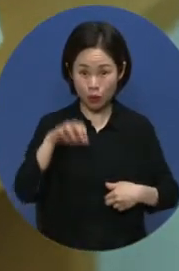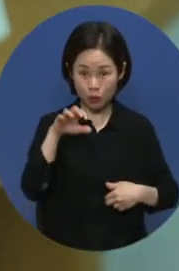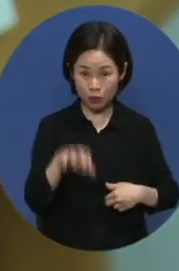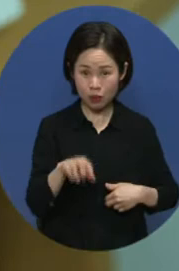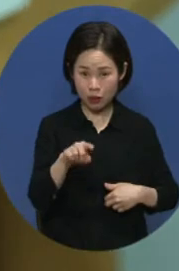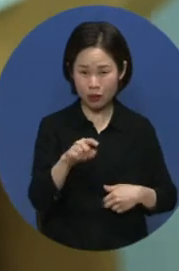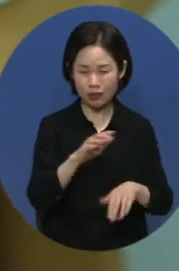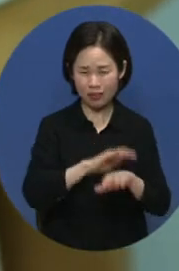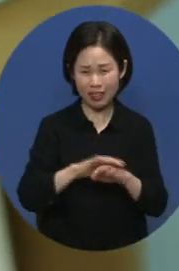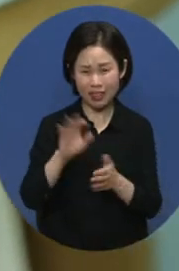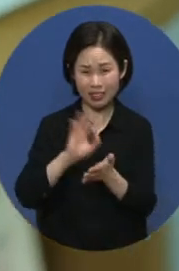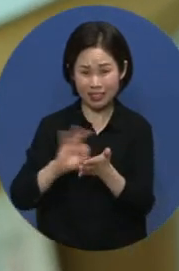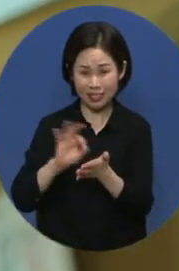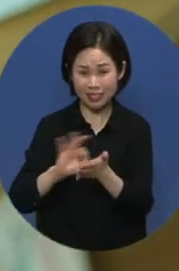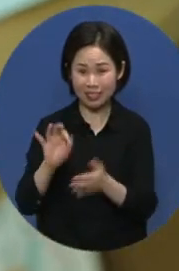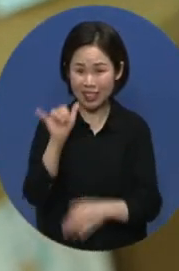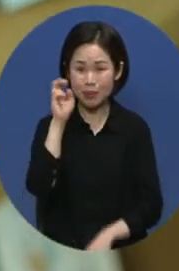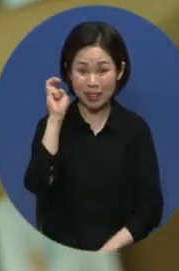있겠죠.